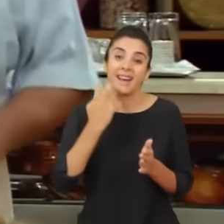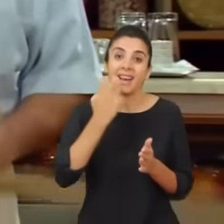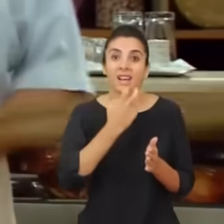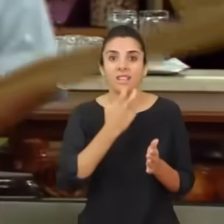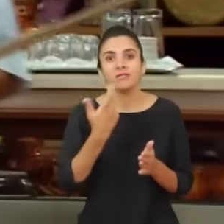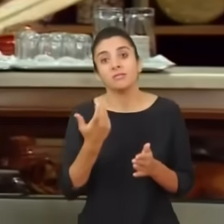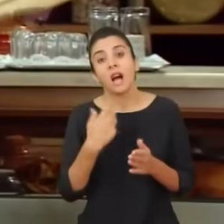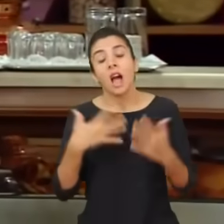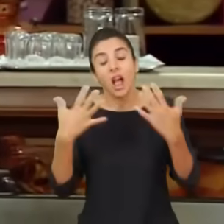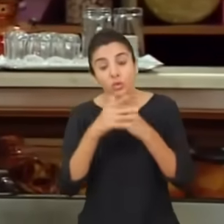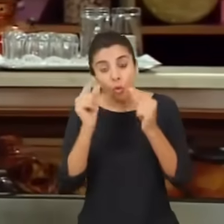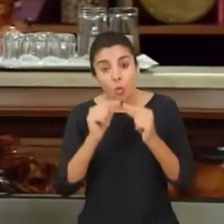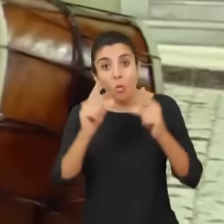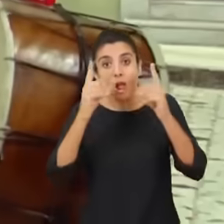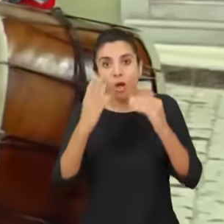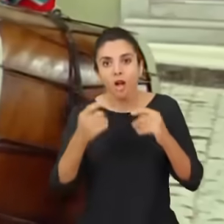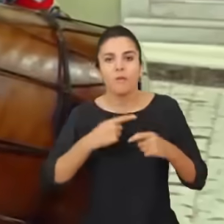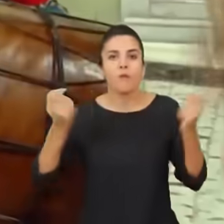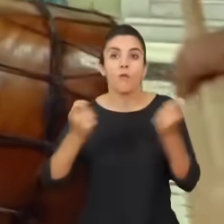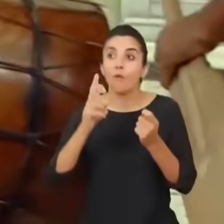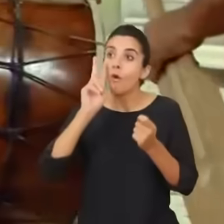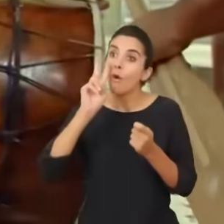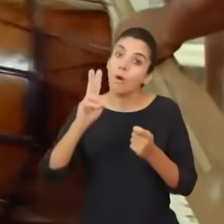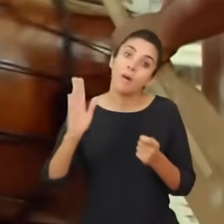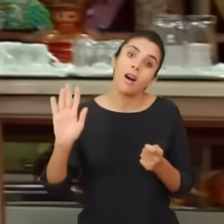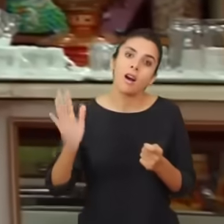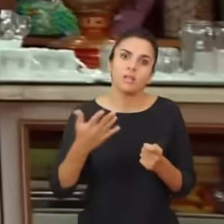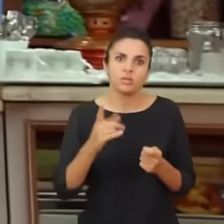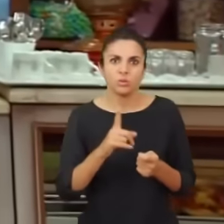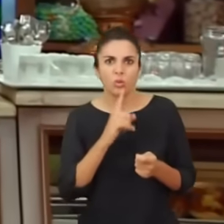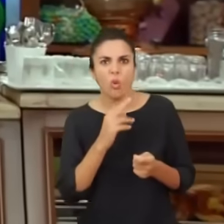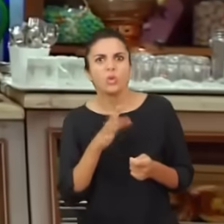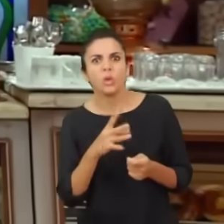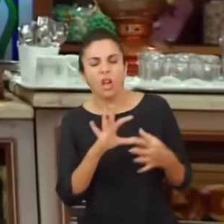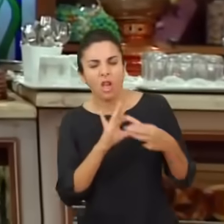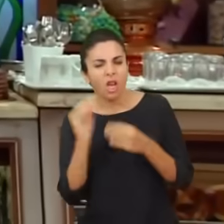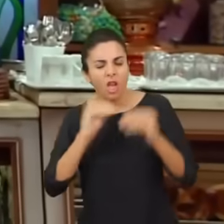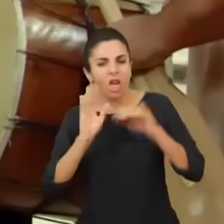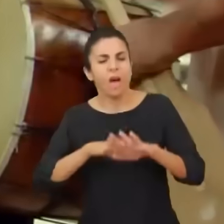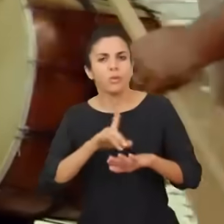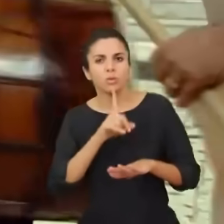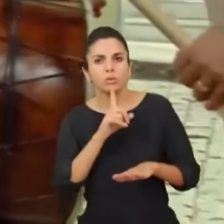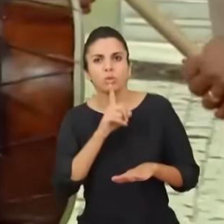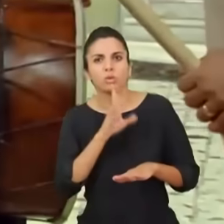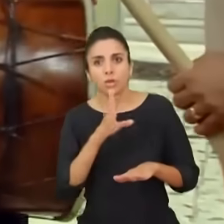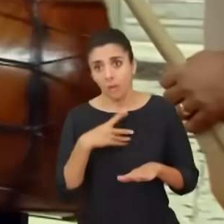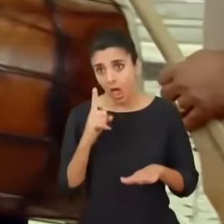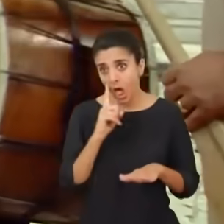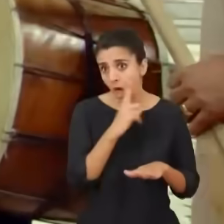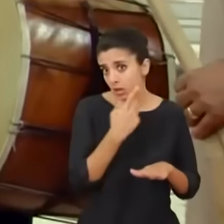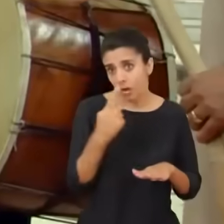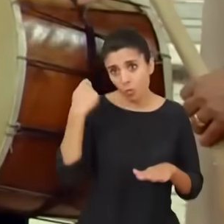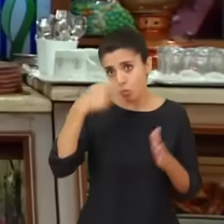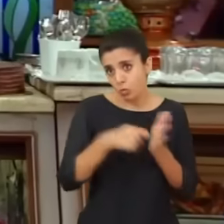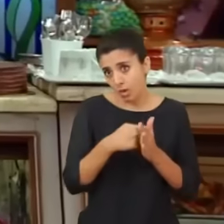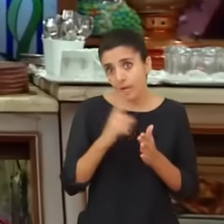Sabıra kalk da bulayım seni. Dangırdama diyorum, dangırdama. Allah sana ben çakacağım ha. Tamam enişte. Tamam, bırak. Bırak tokmağı.